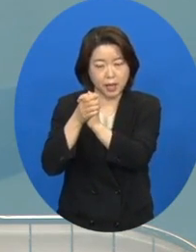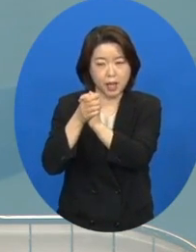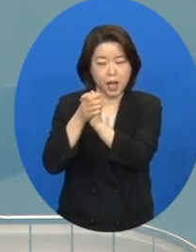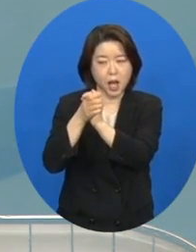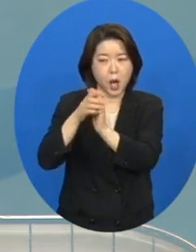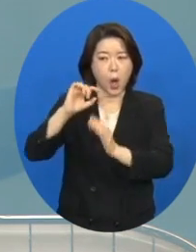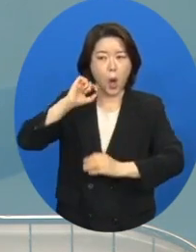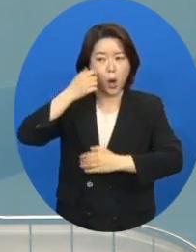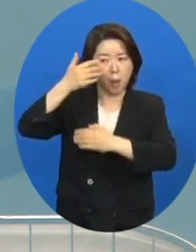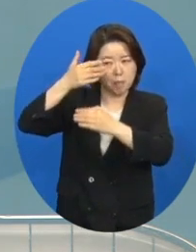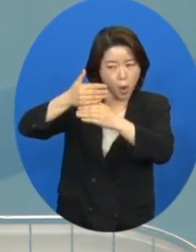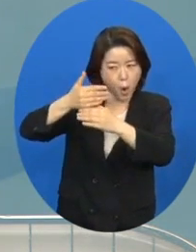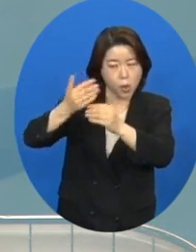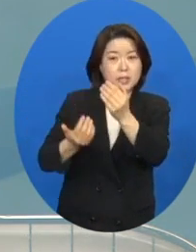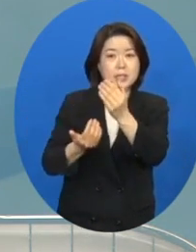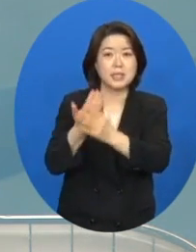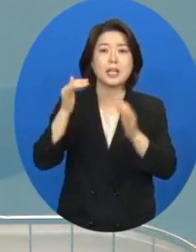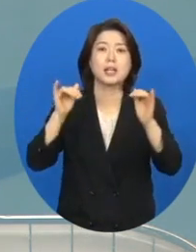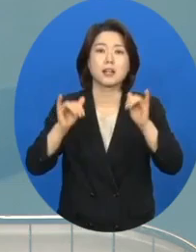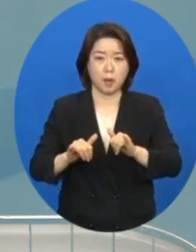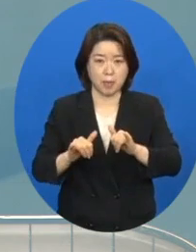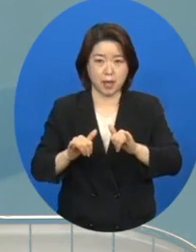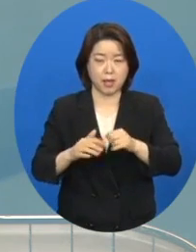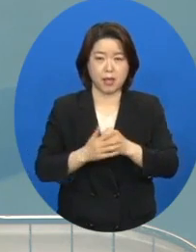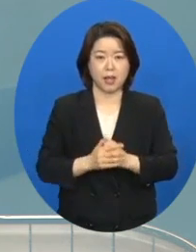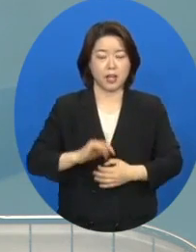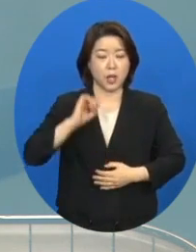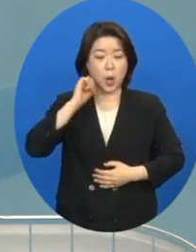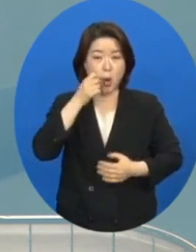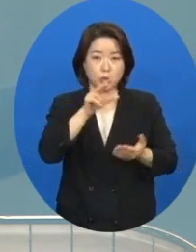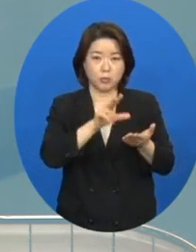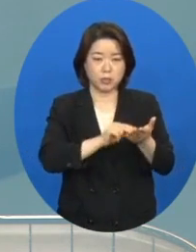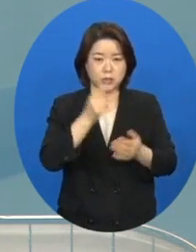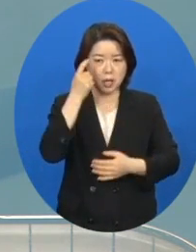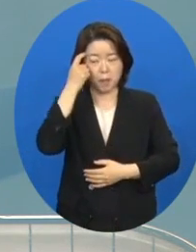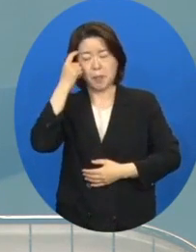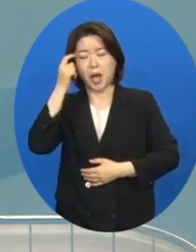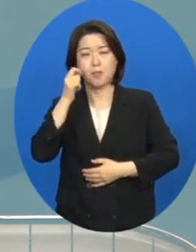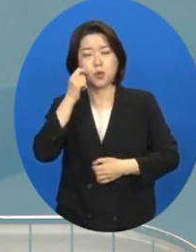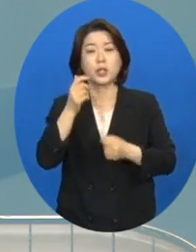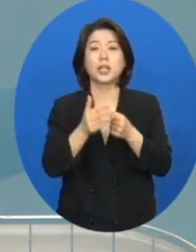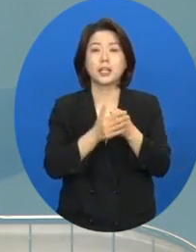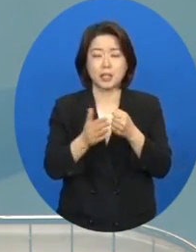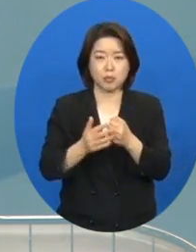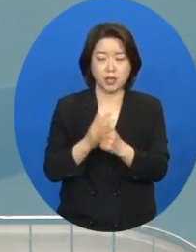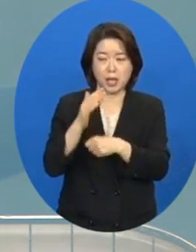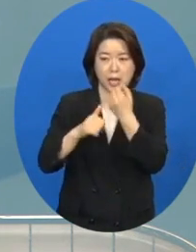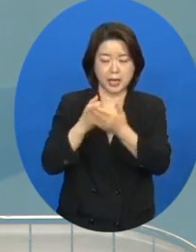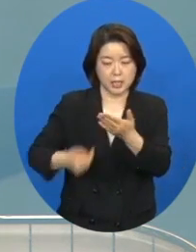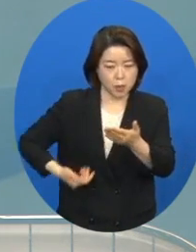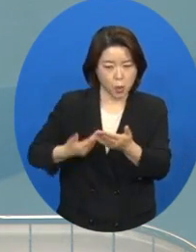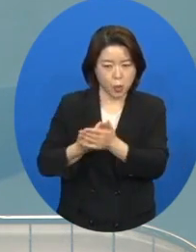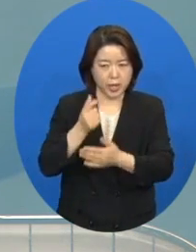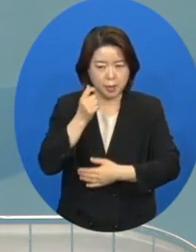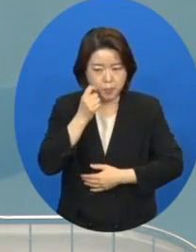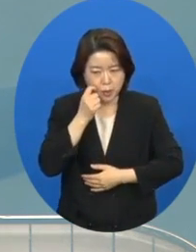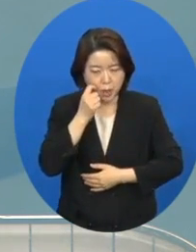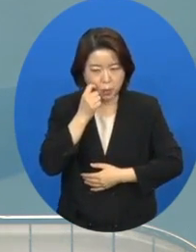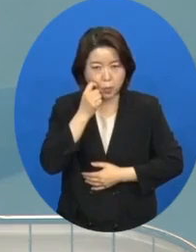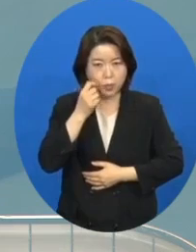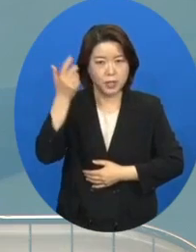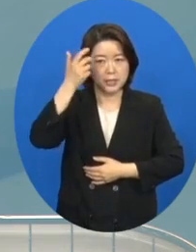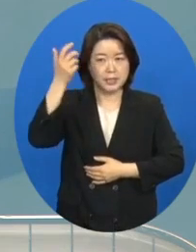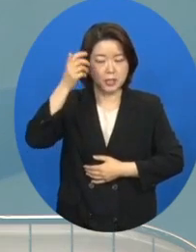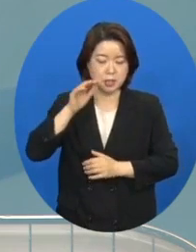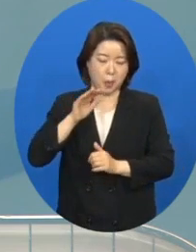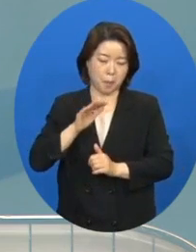어려움이 생길까 봐 그가 그런 어려운 문제를 깨닫지 못했기 때문에 하나님께 회개하지 못하고 영적으로